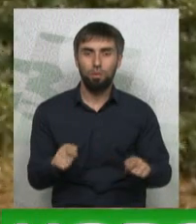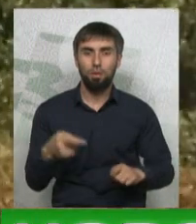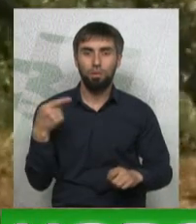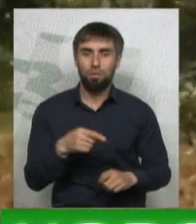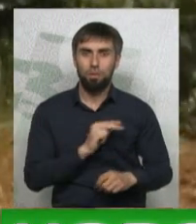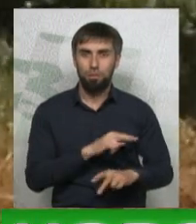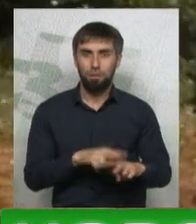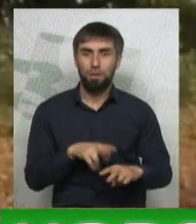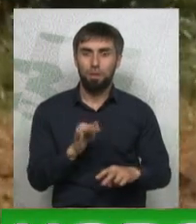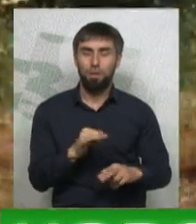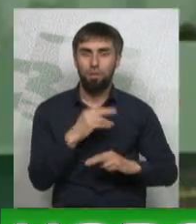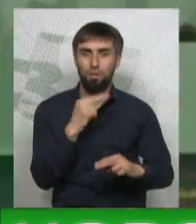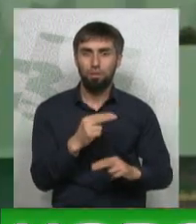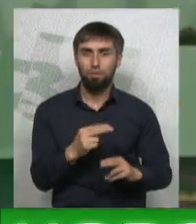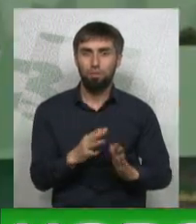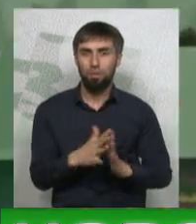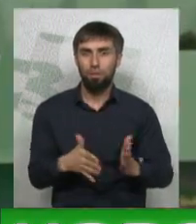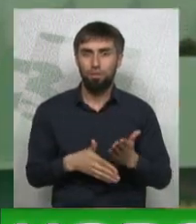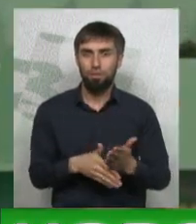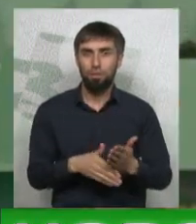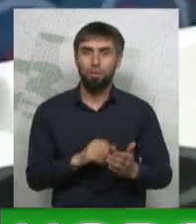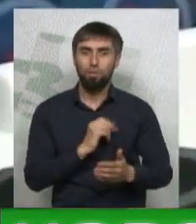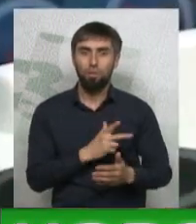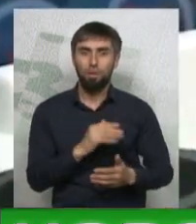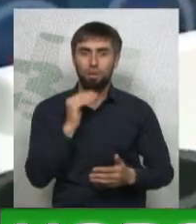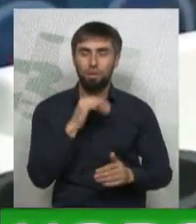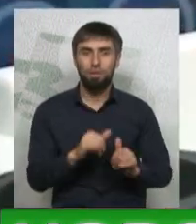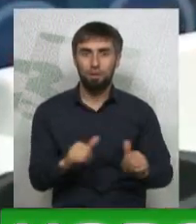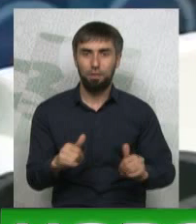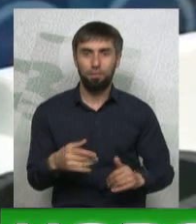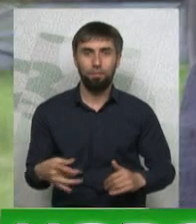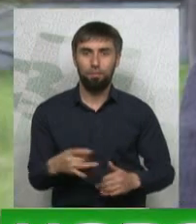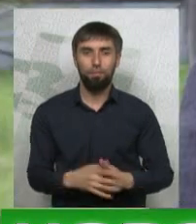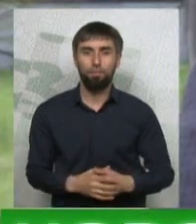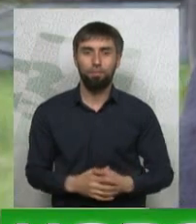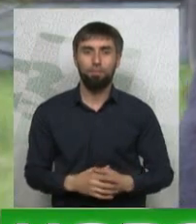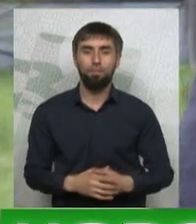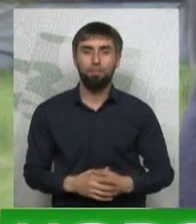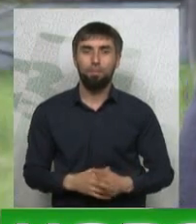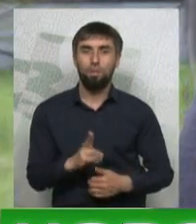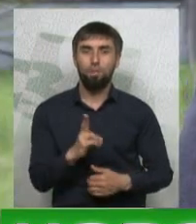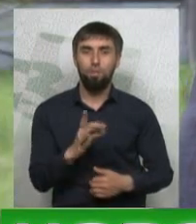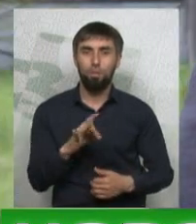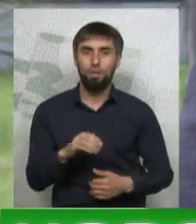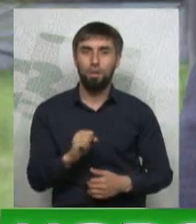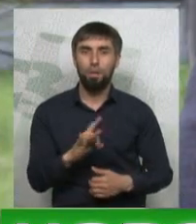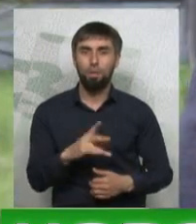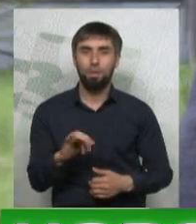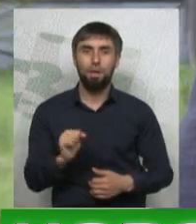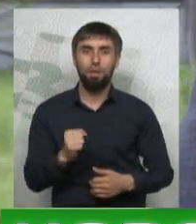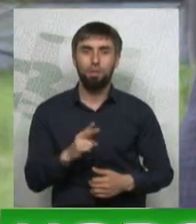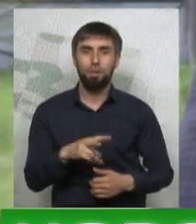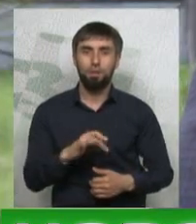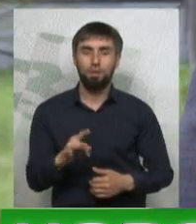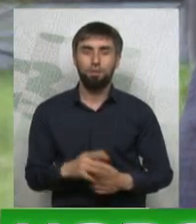1000 рабочих мест и оказать существенное влияние на социально-экономическое развитие региона. Курорт Арамхи, алюминиевый